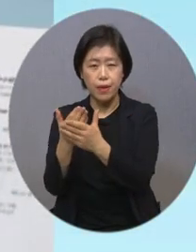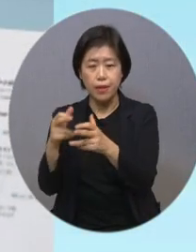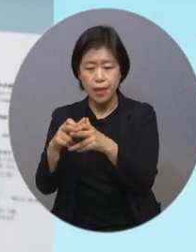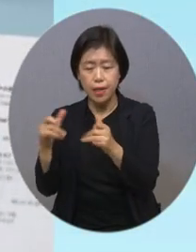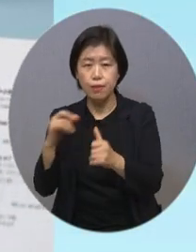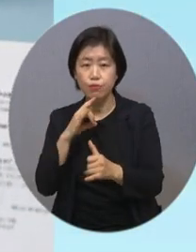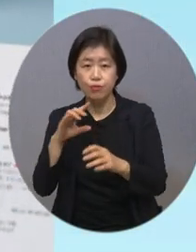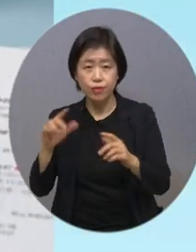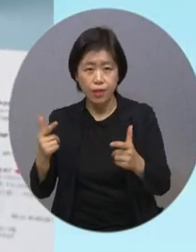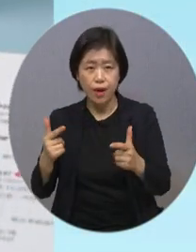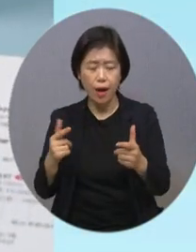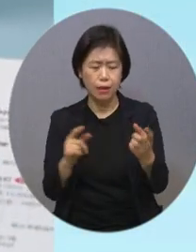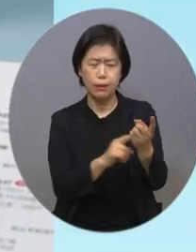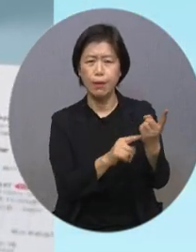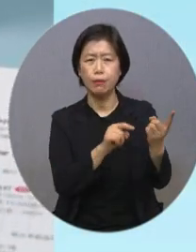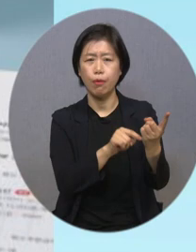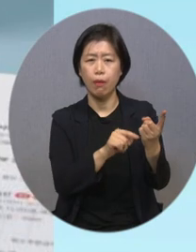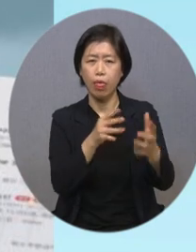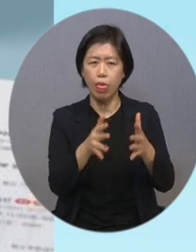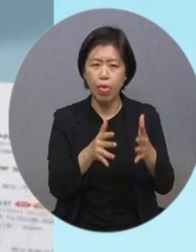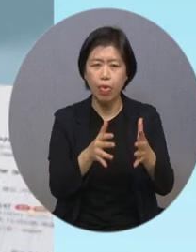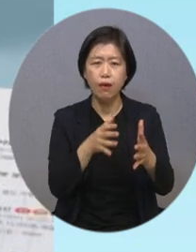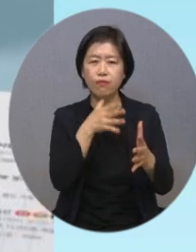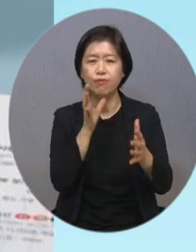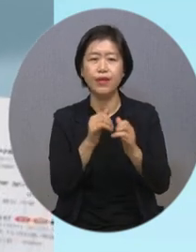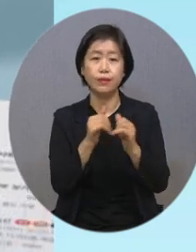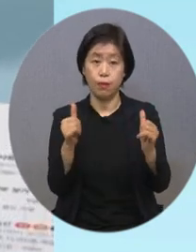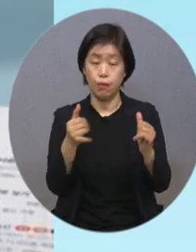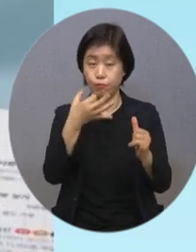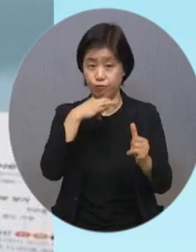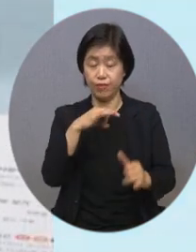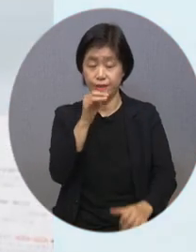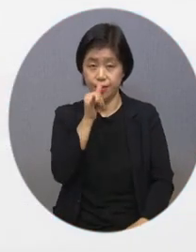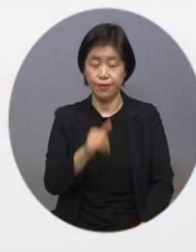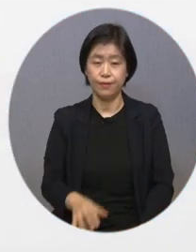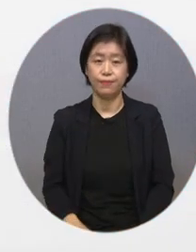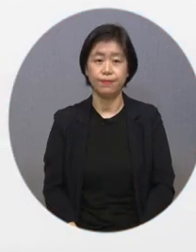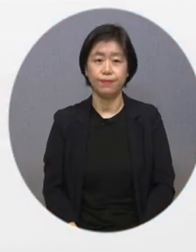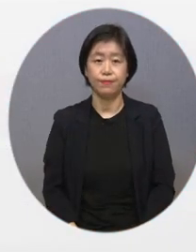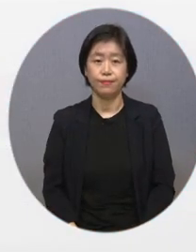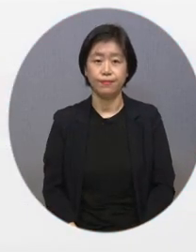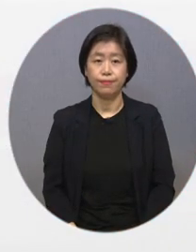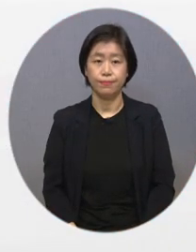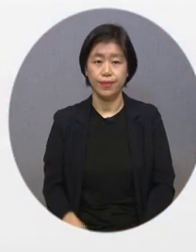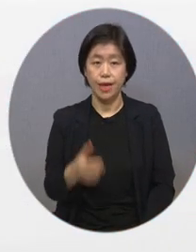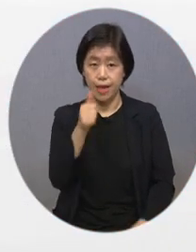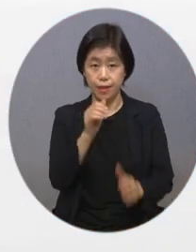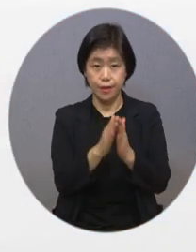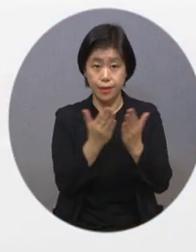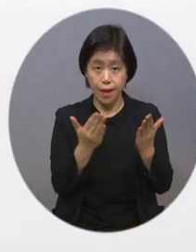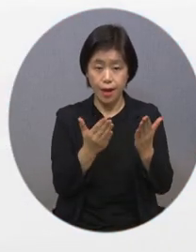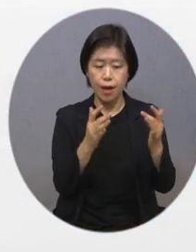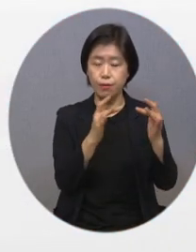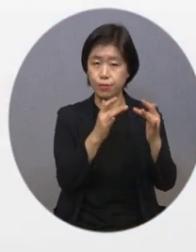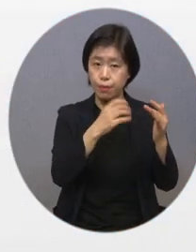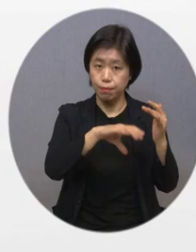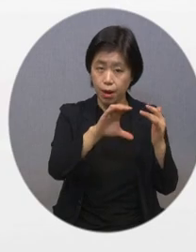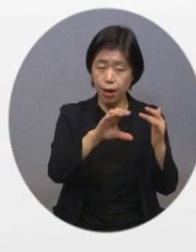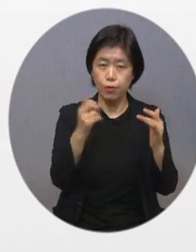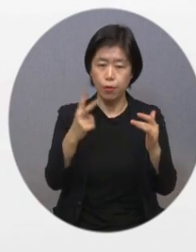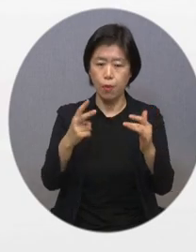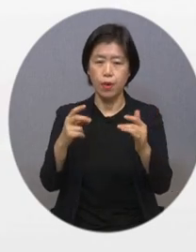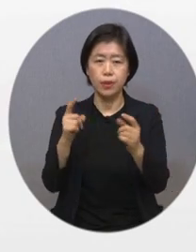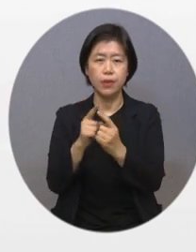스마트폰 사용이 낯선 고령 이용자에게도 도움이 될 것으로 기대됩니다. 안내 책자는 온, 오프라인 동시에